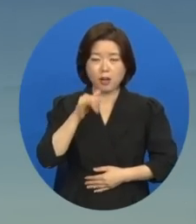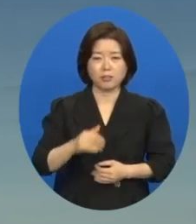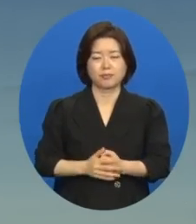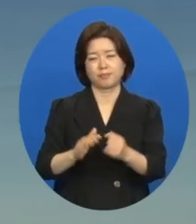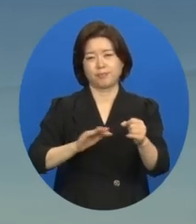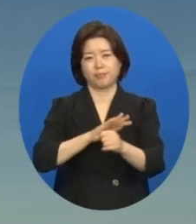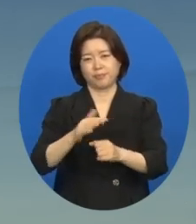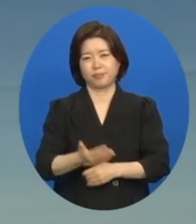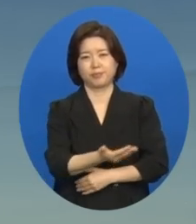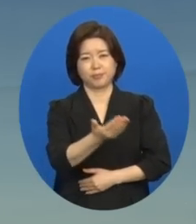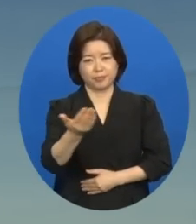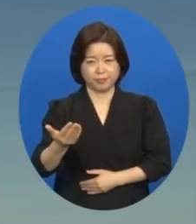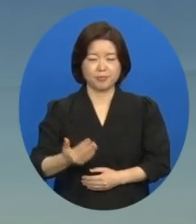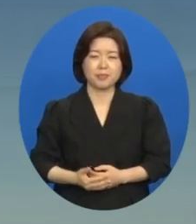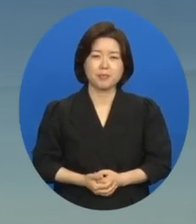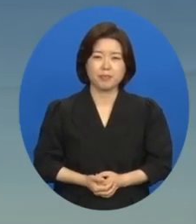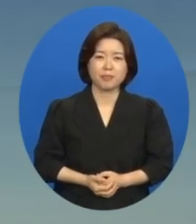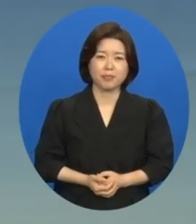사랑하는 여러분,